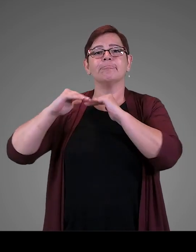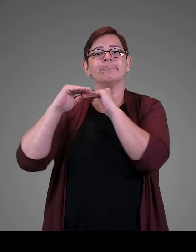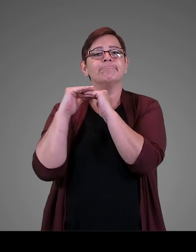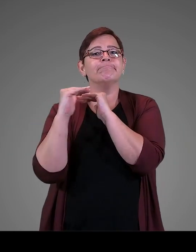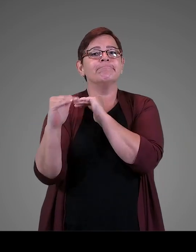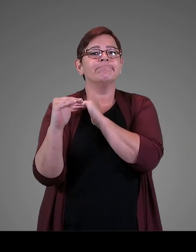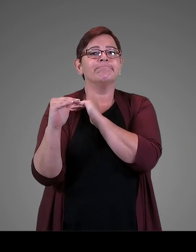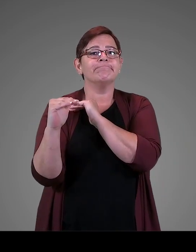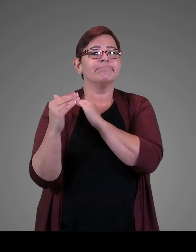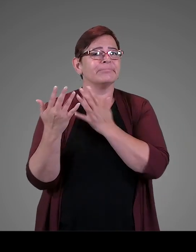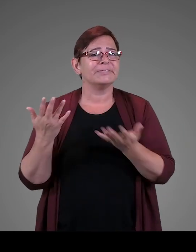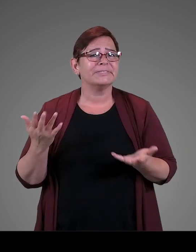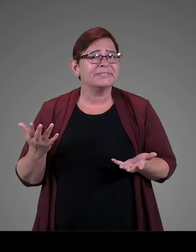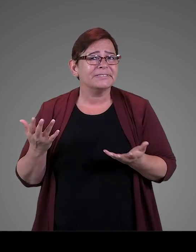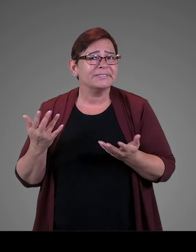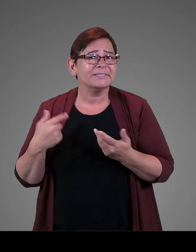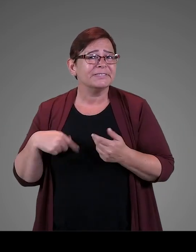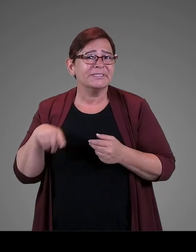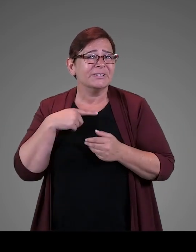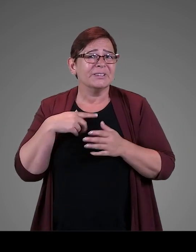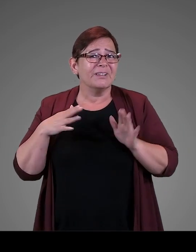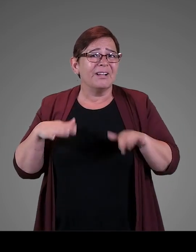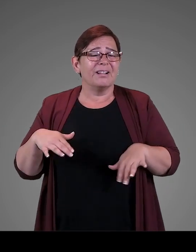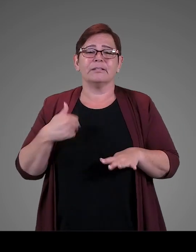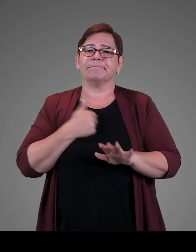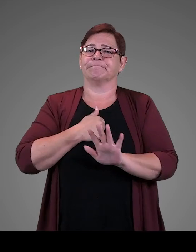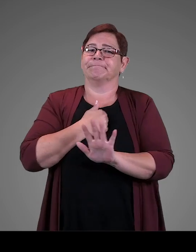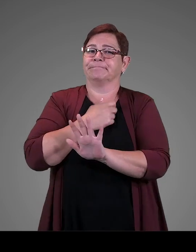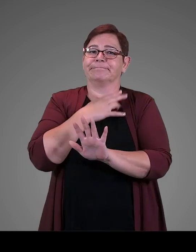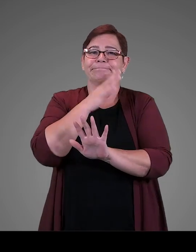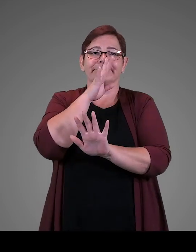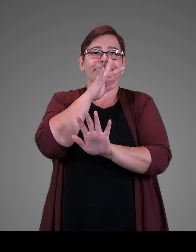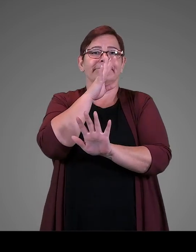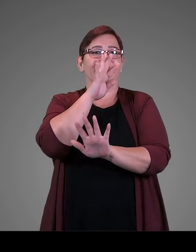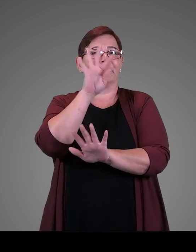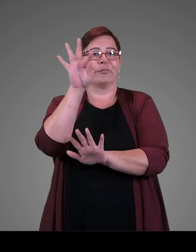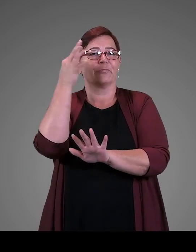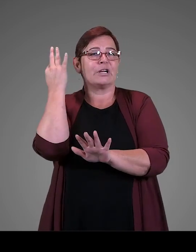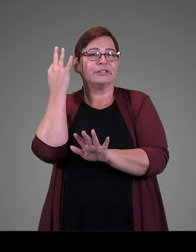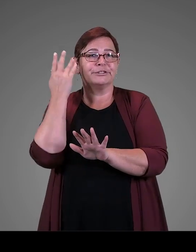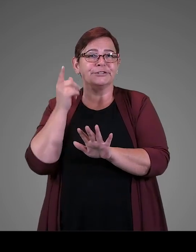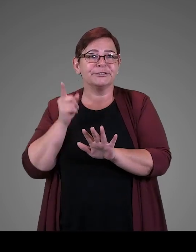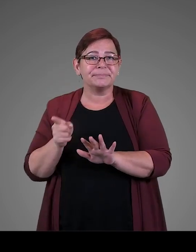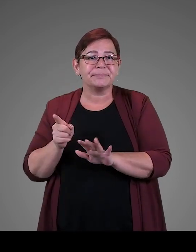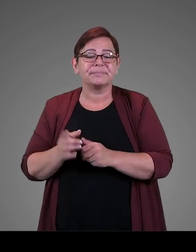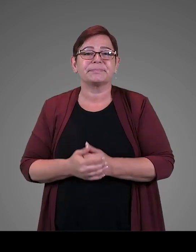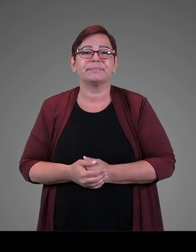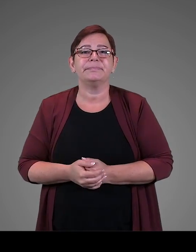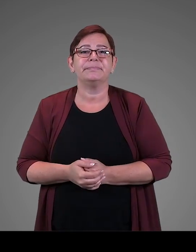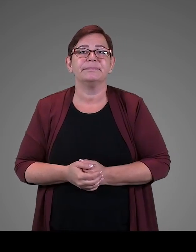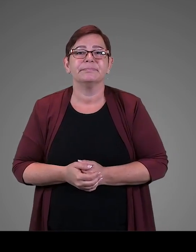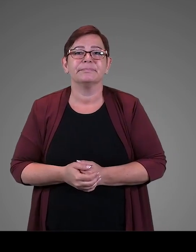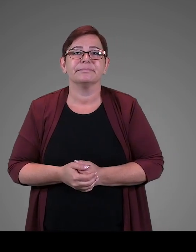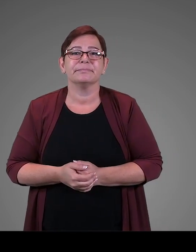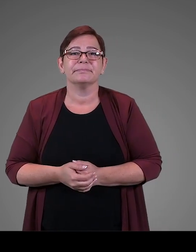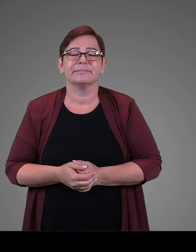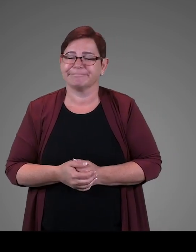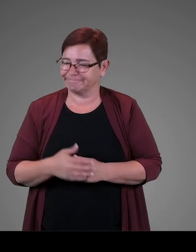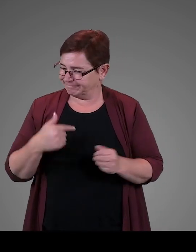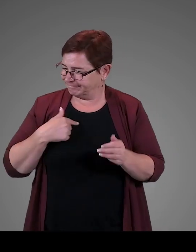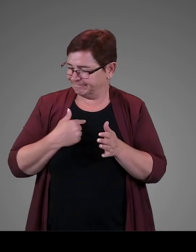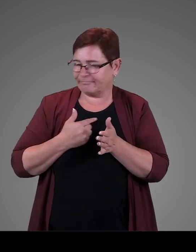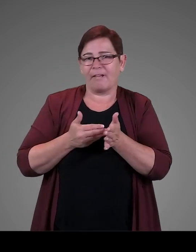since 2006, but we're constantly, as an organization that hasn't reached a kind of stability. Pardon, je vais continuer en français parce que je sais qu'il y a des